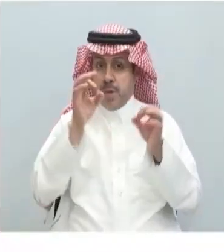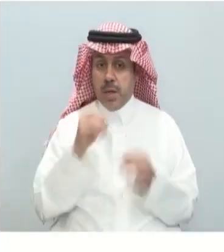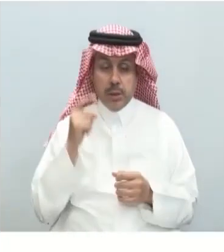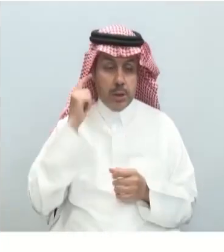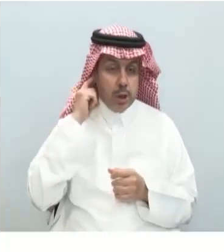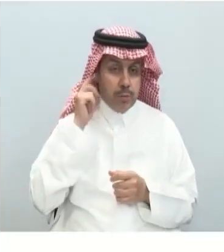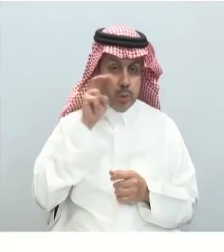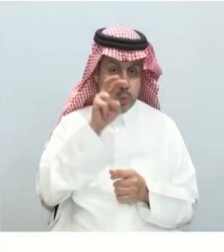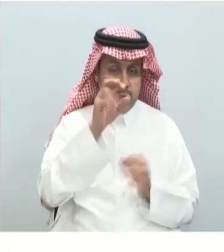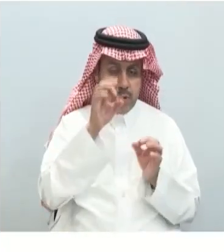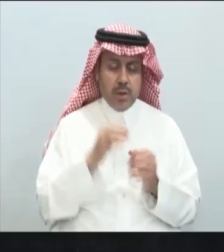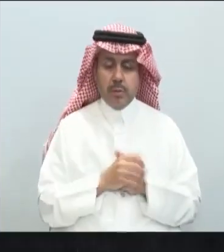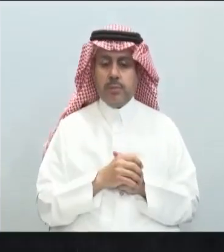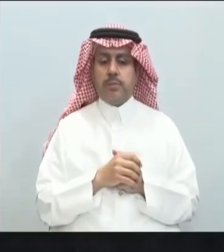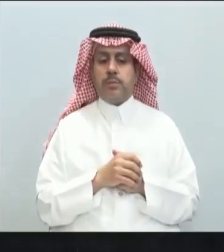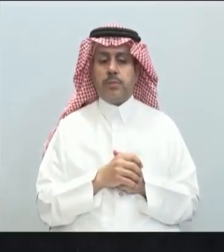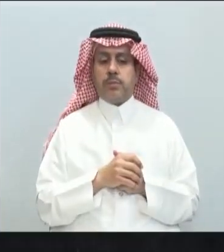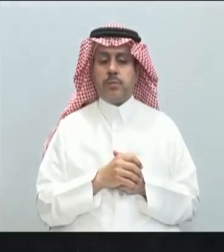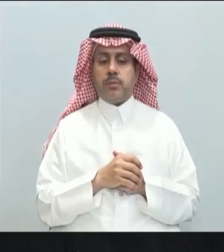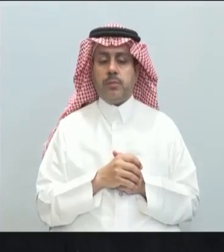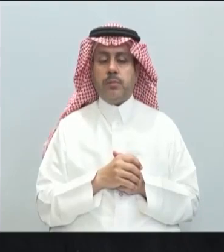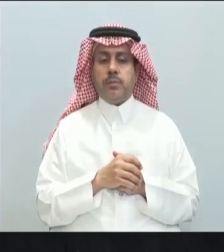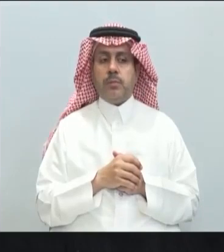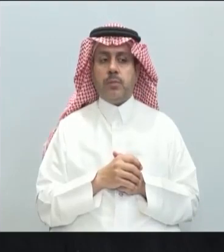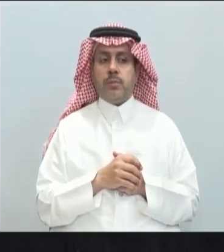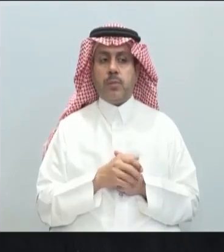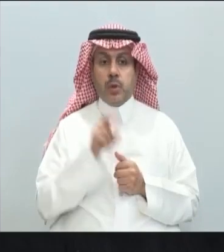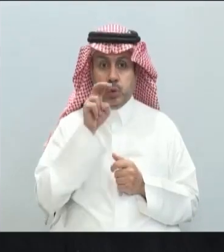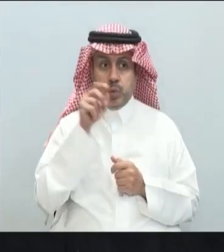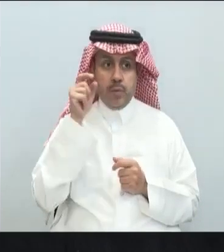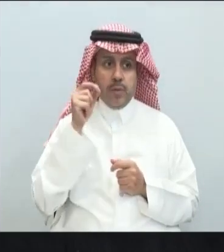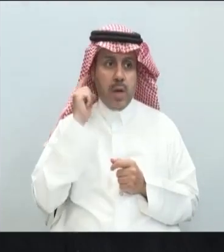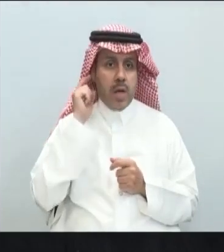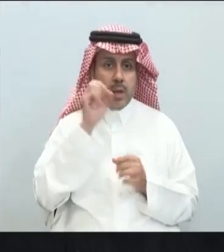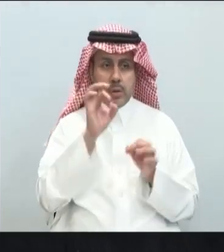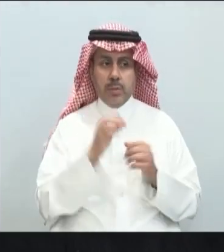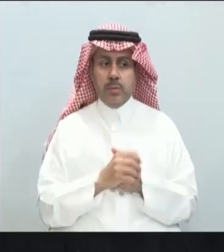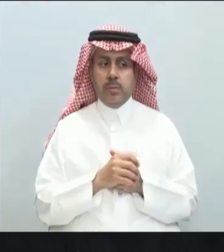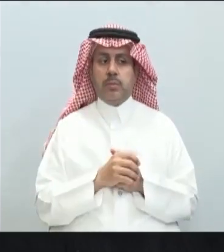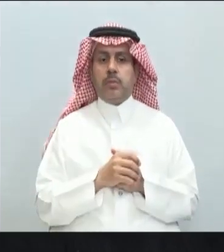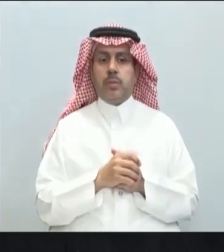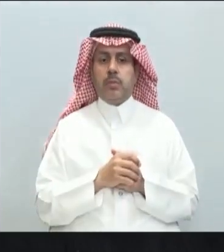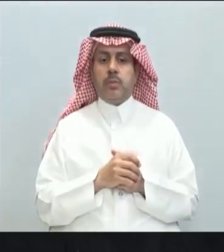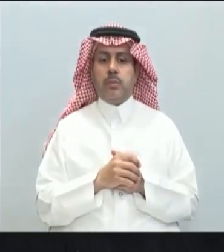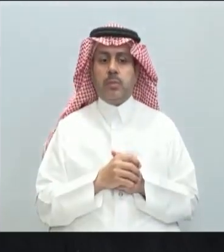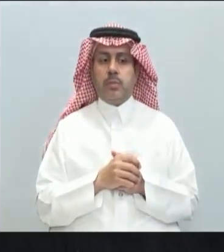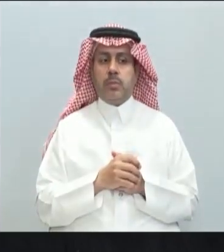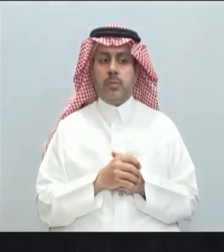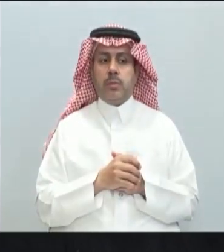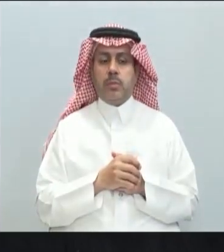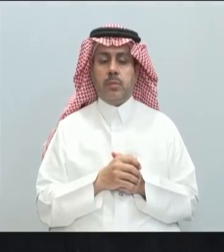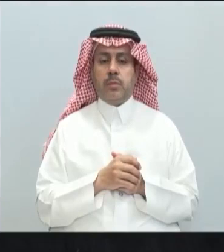للوقوف على هذه الايات اتلوها على مسامع من ثم باذن الله تعالى اقف واياكم على